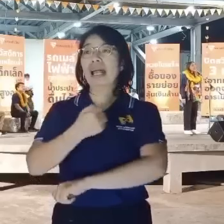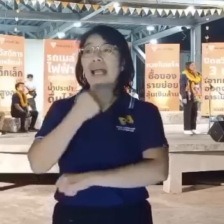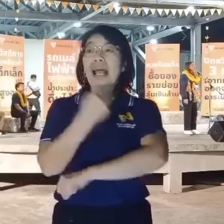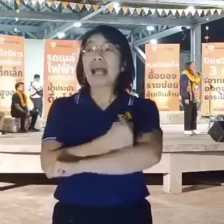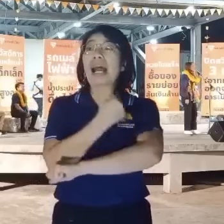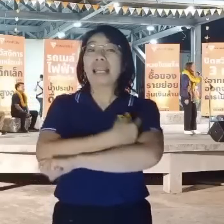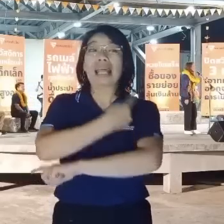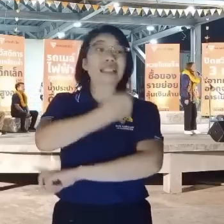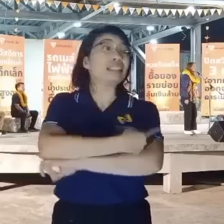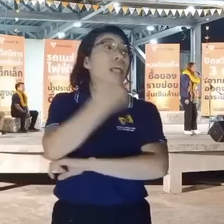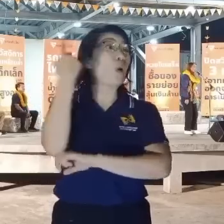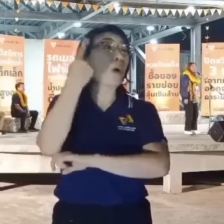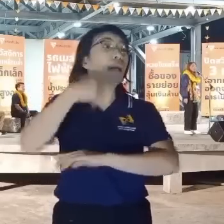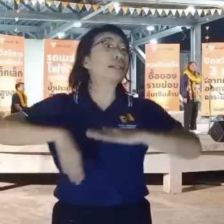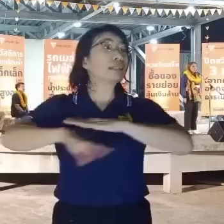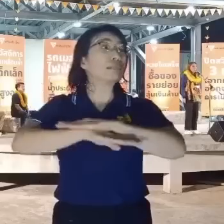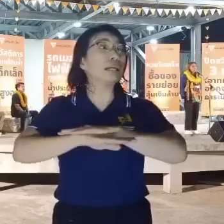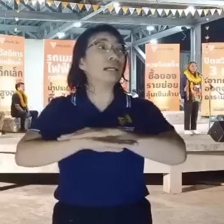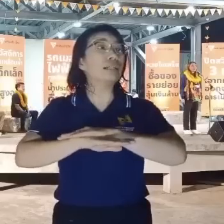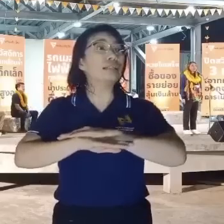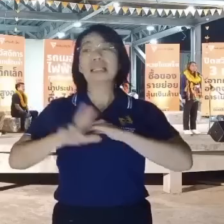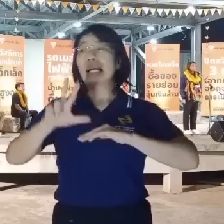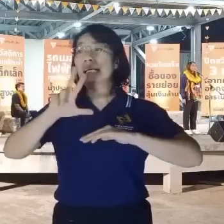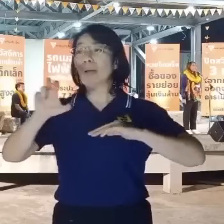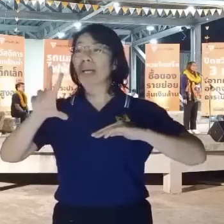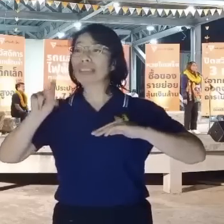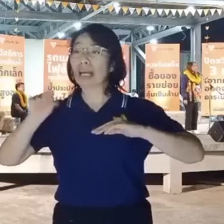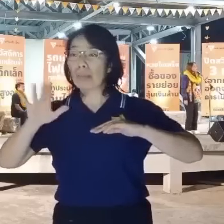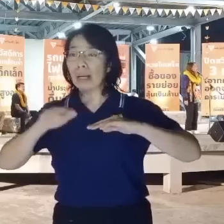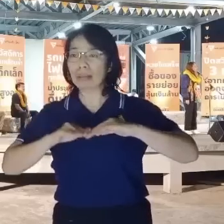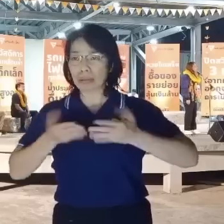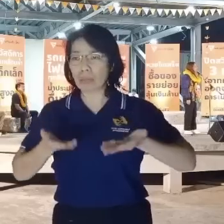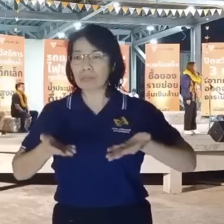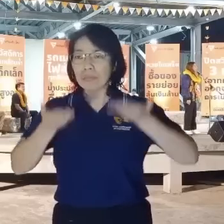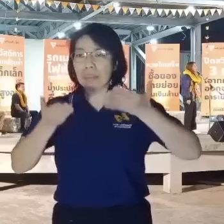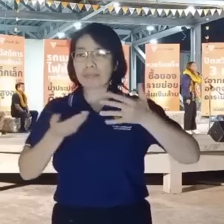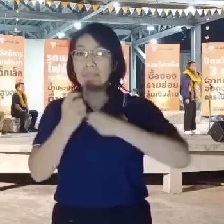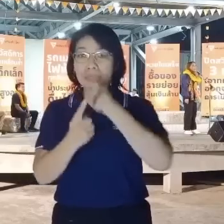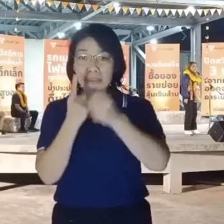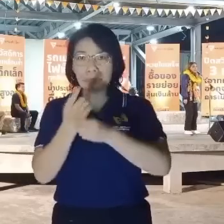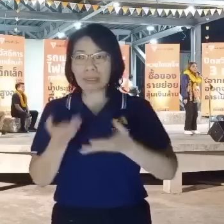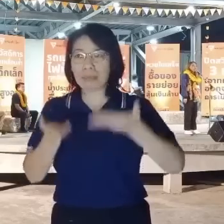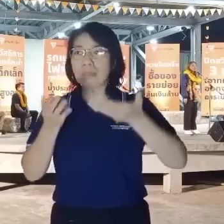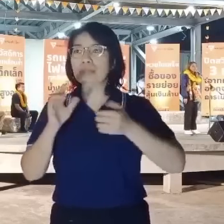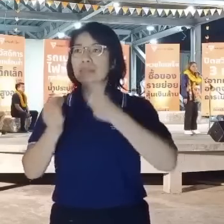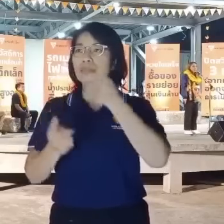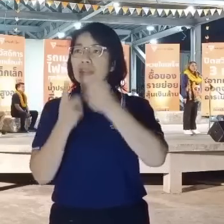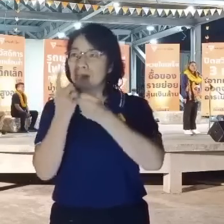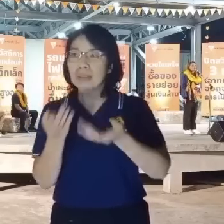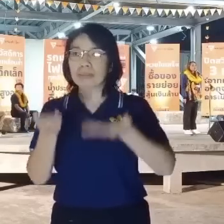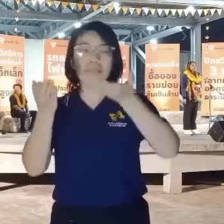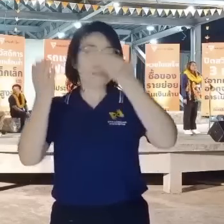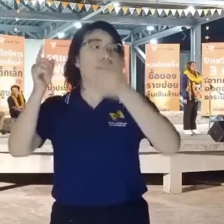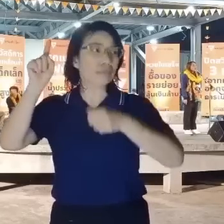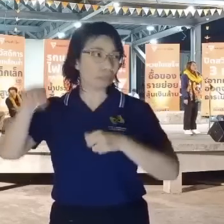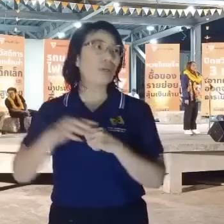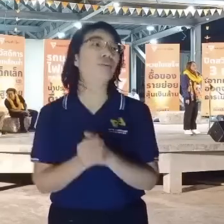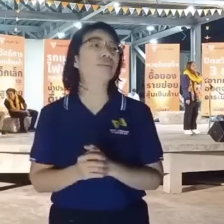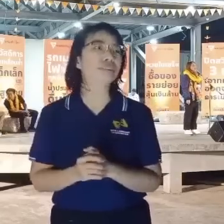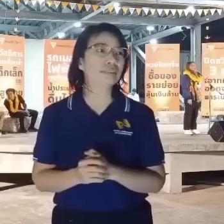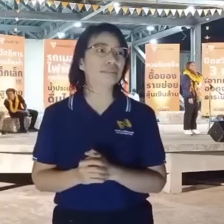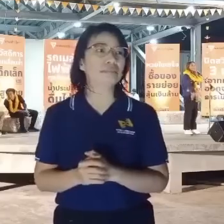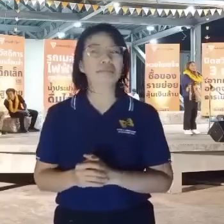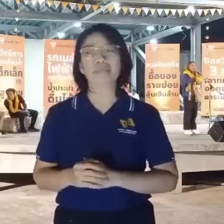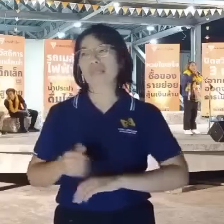องให้ค่าแรงขั้นต่ำเพิ่มขึ้นทุกปีเพราะทุกปีค่าครองชีพมันสูงขึ้นสูงขึ้นแต่ค่า